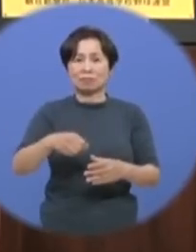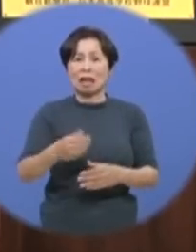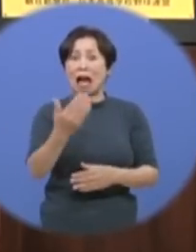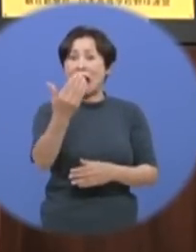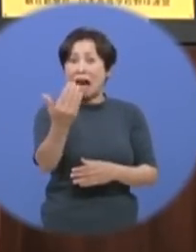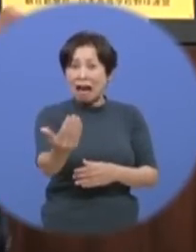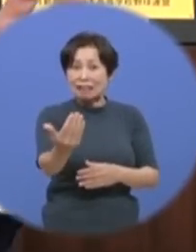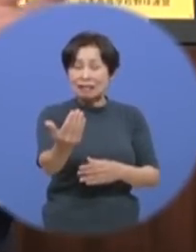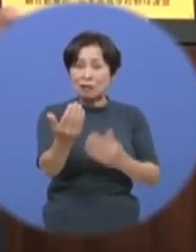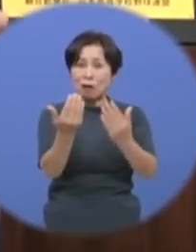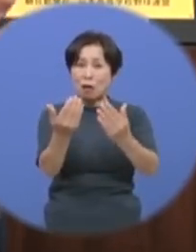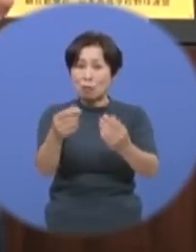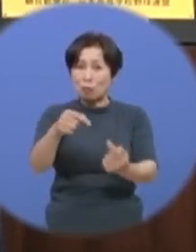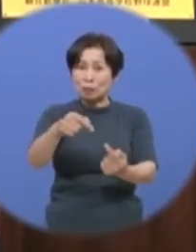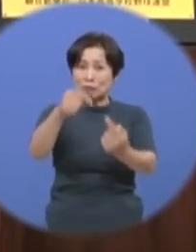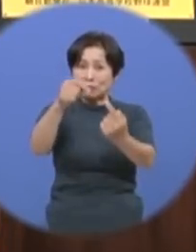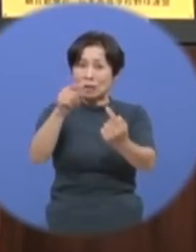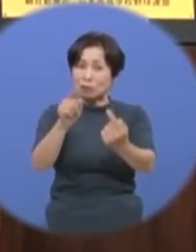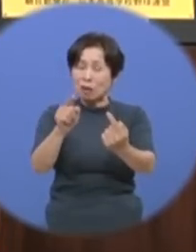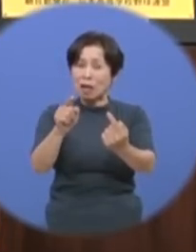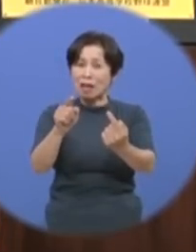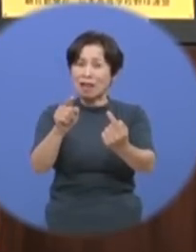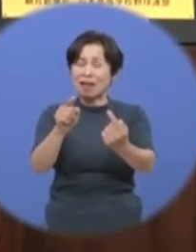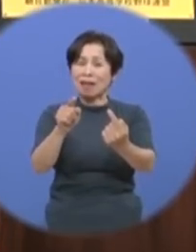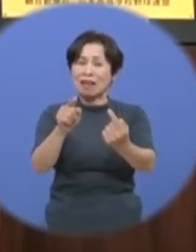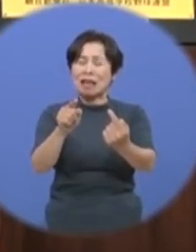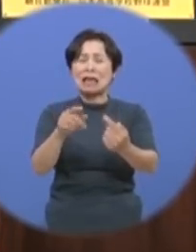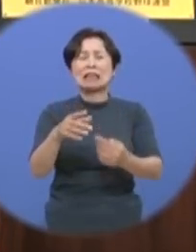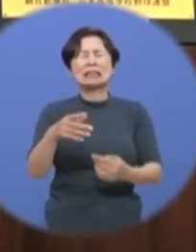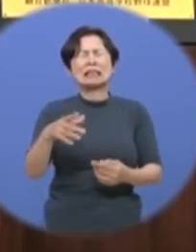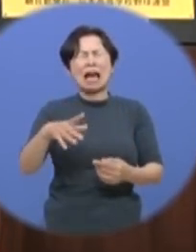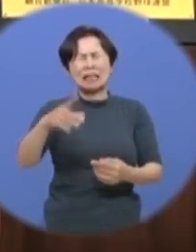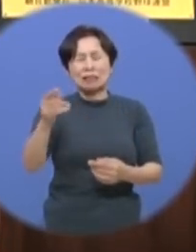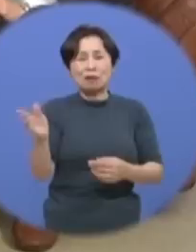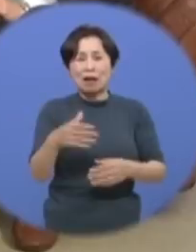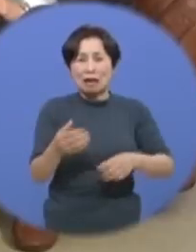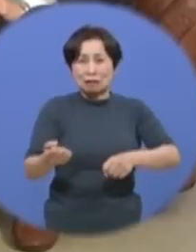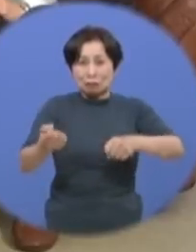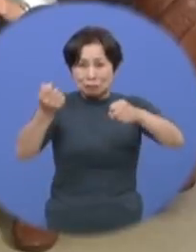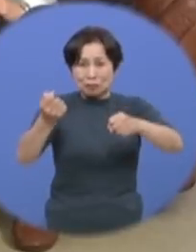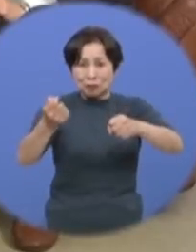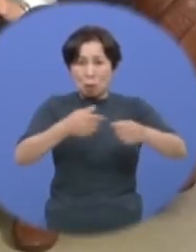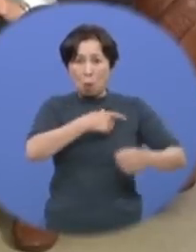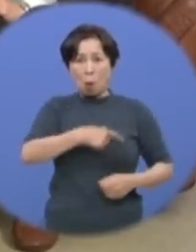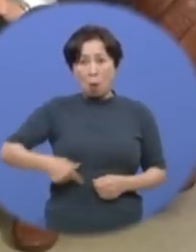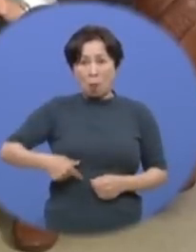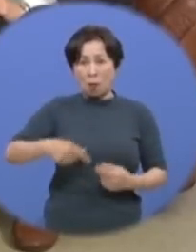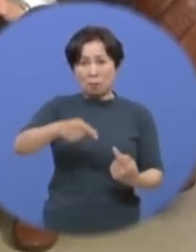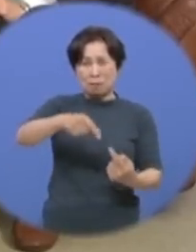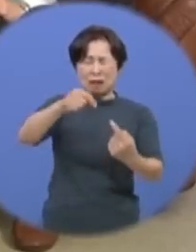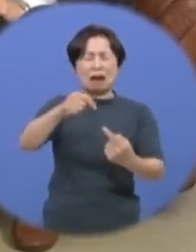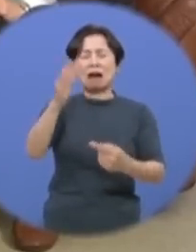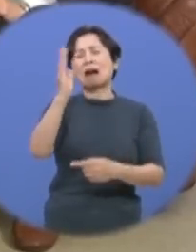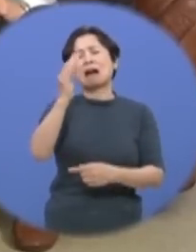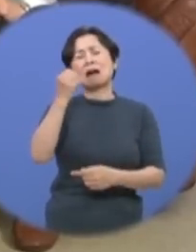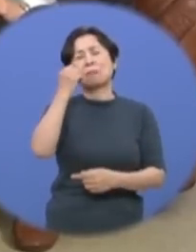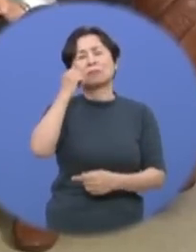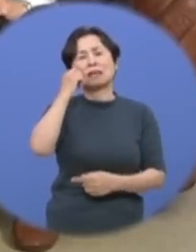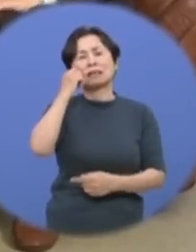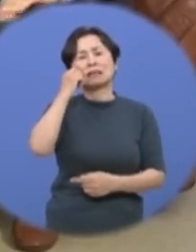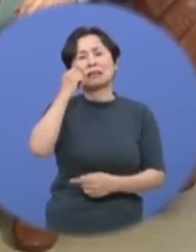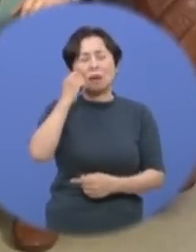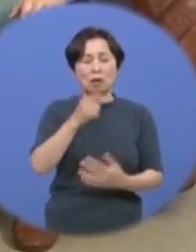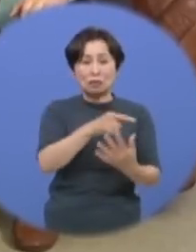か1回戦から優勝校を引くとなかなか勝てないですけどやっぱり後編出ると勝てるチームが56チームあるんです